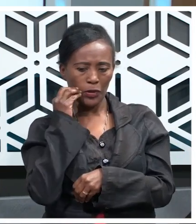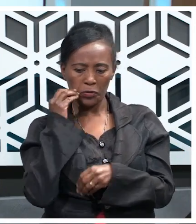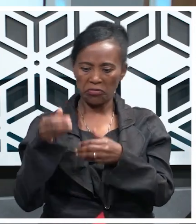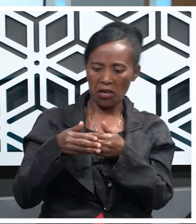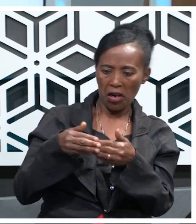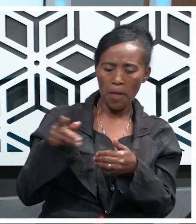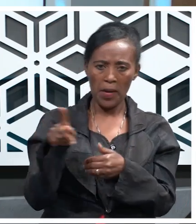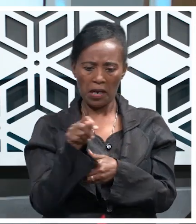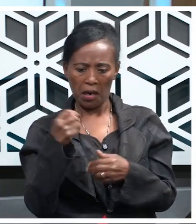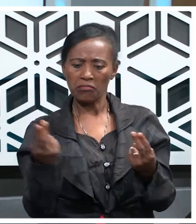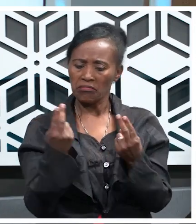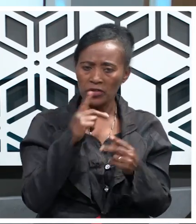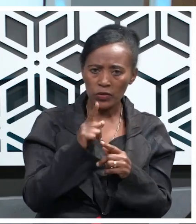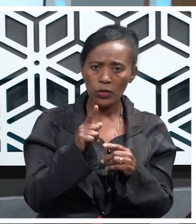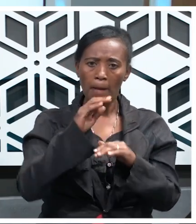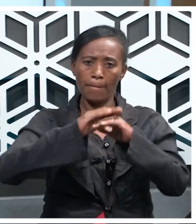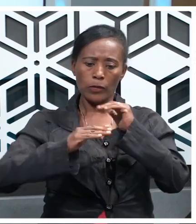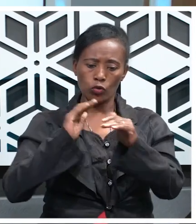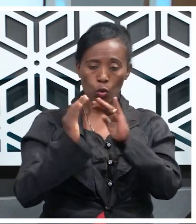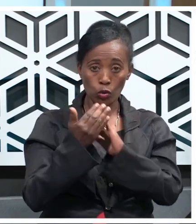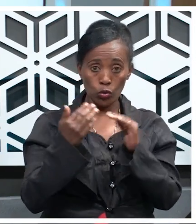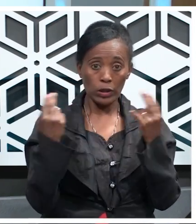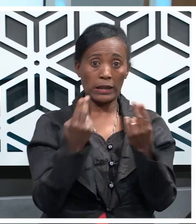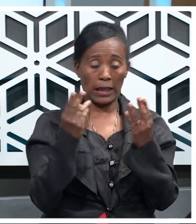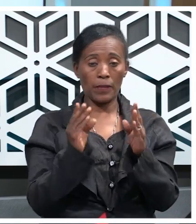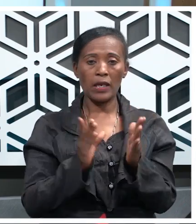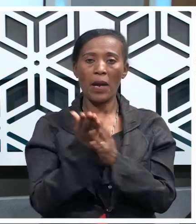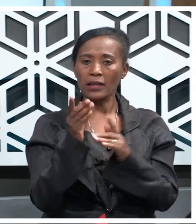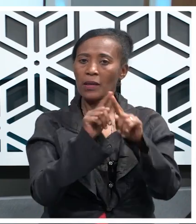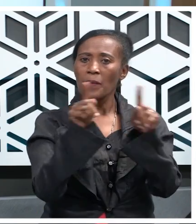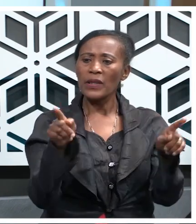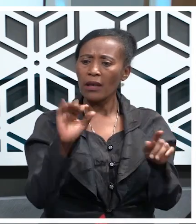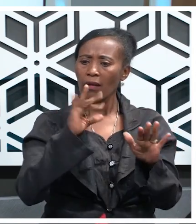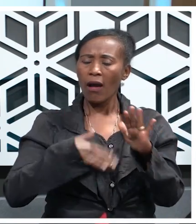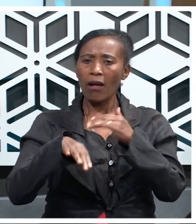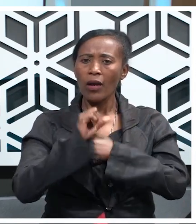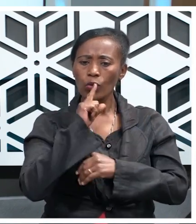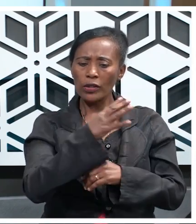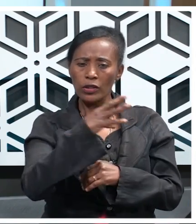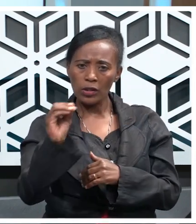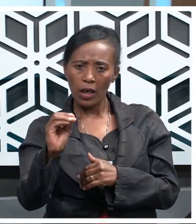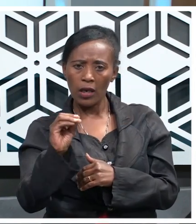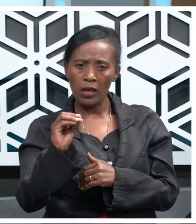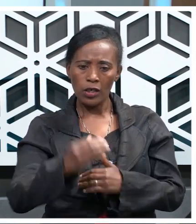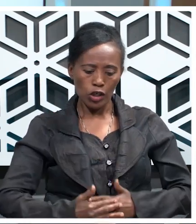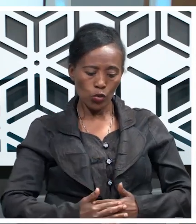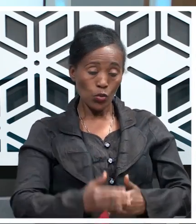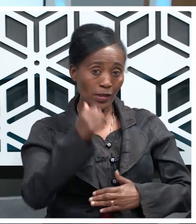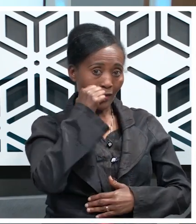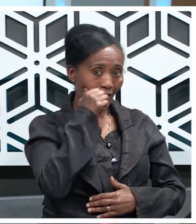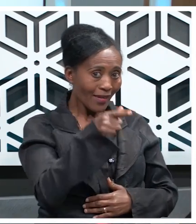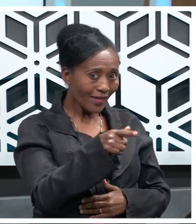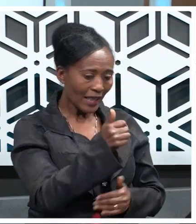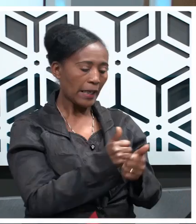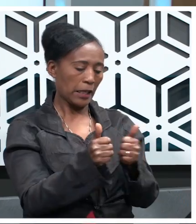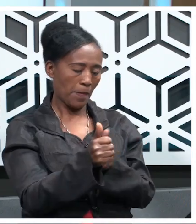ሽንት ቤቶቹ በቀላሉ ከመጠቀም አንፃር ምቹ የሆኑትን እንዲጠቀሙ ከማድረግ አንፃር በተለይ ለአካል ጉዳተኞችና ለእርጉዝ